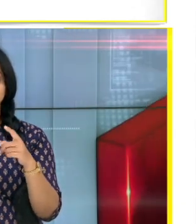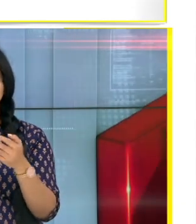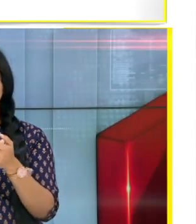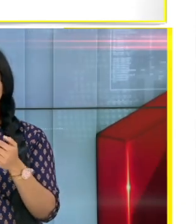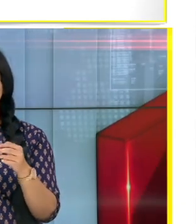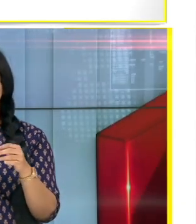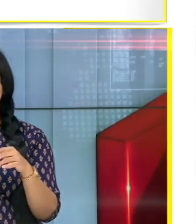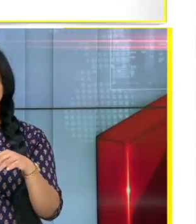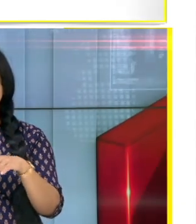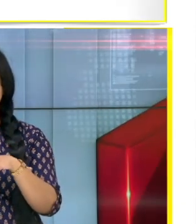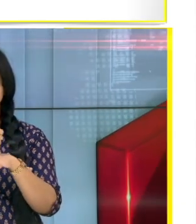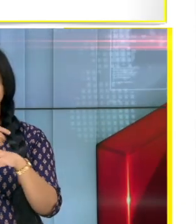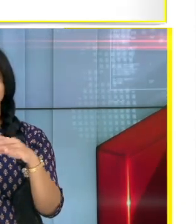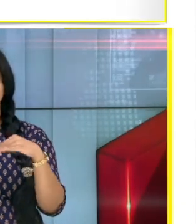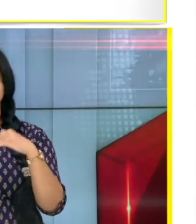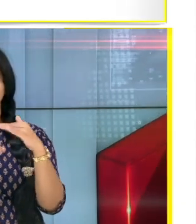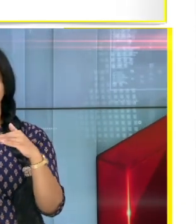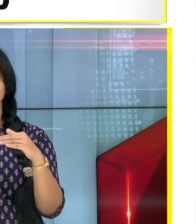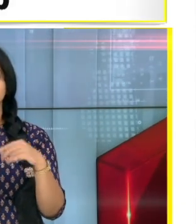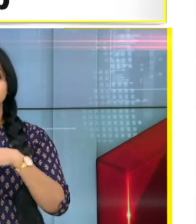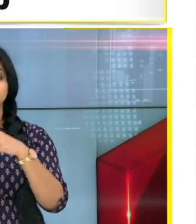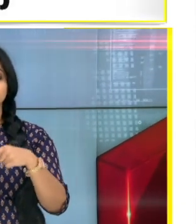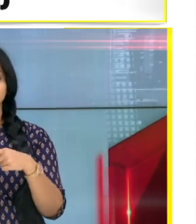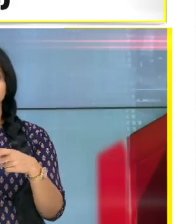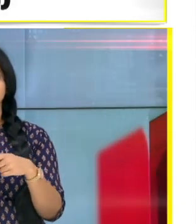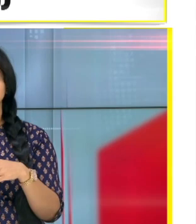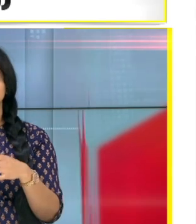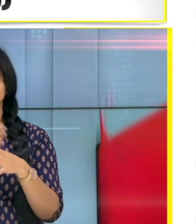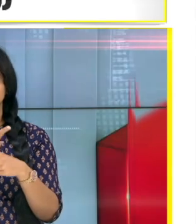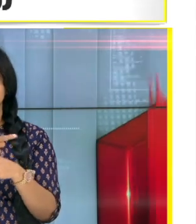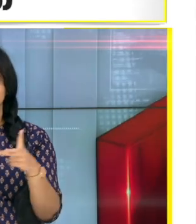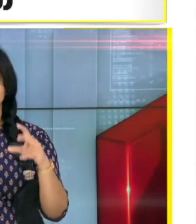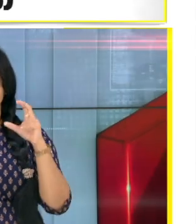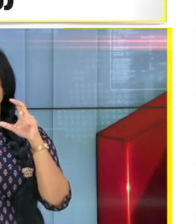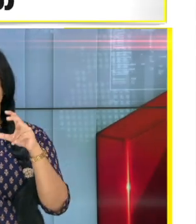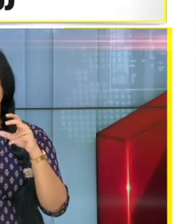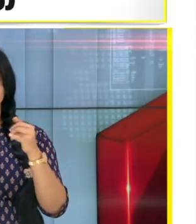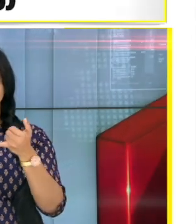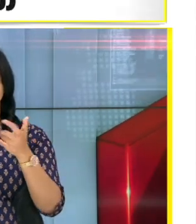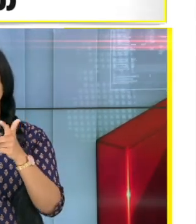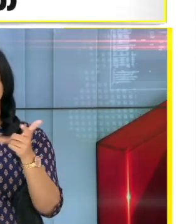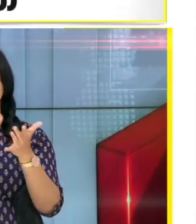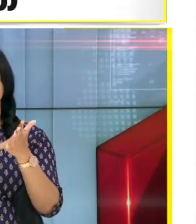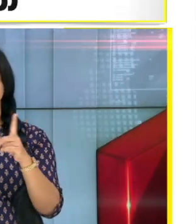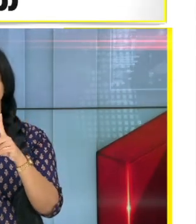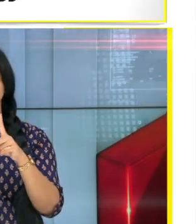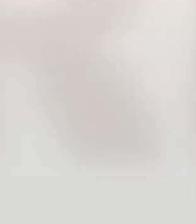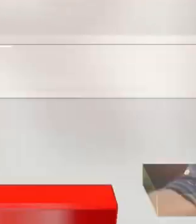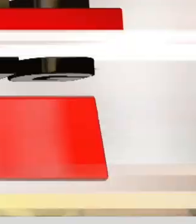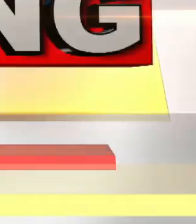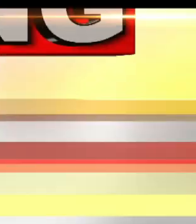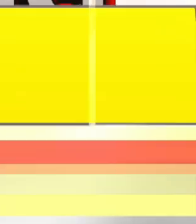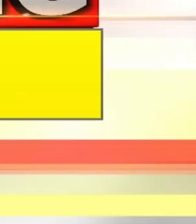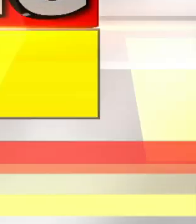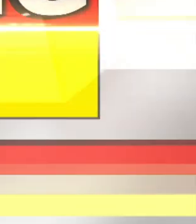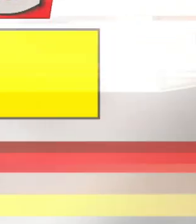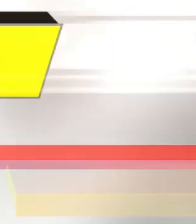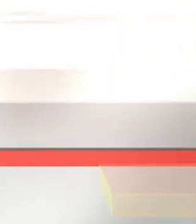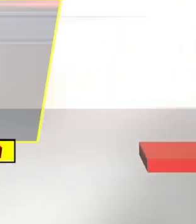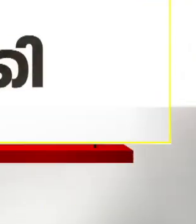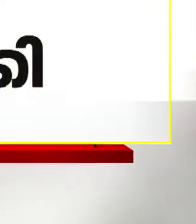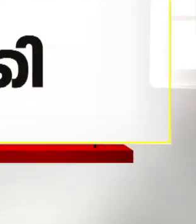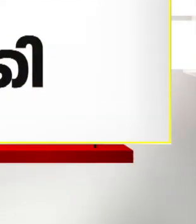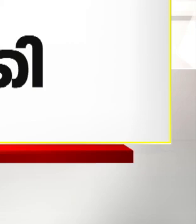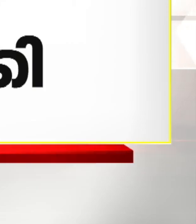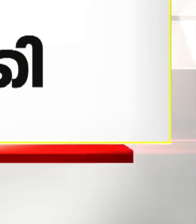മുകളിൽ ദൈനംദിന പ്രവർത്തനങ്ങൾ നിയന്ത്രിക്കുന്നതിന് വേണ്ടിയിട്ടാണ് സിൻഡിക്കേറ്റ് ഒരു ഉപസമിതി രൂപീകരിക്കാൻ തീരുമാനിച്ചത്. സാങ്കേതിക സർവകലാശാല